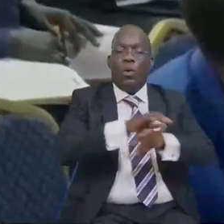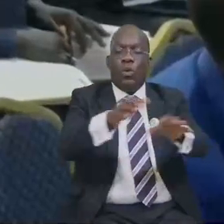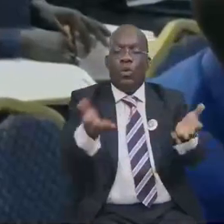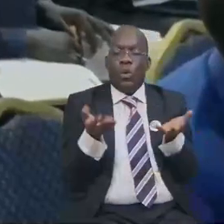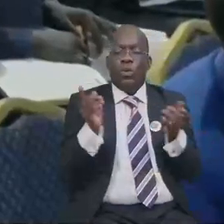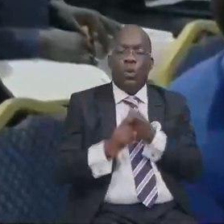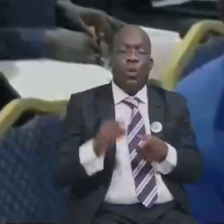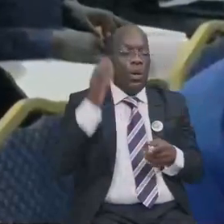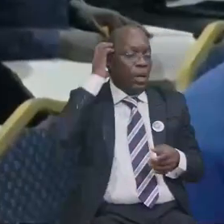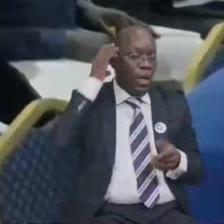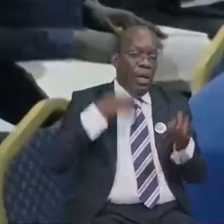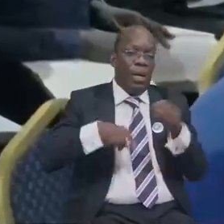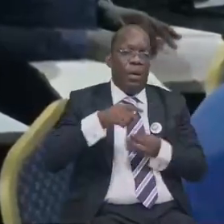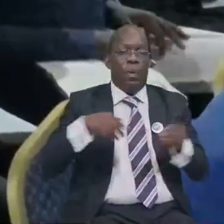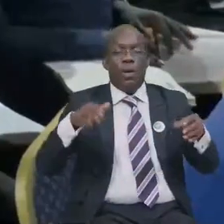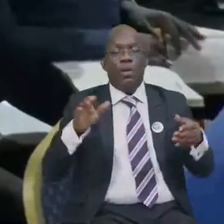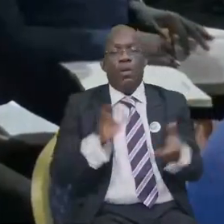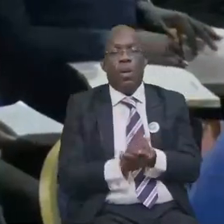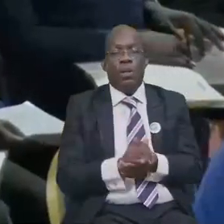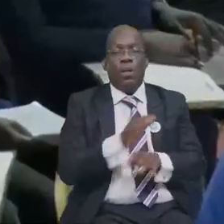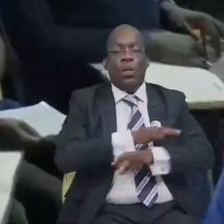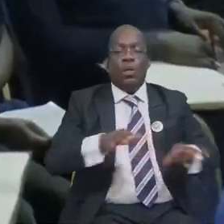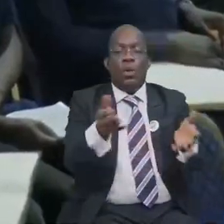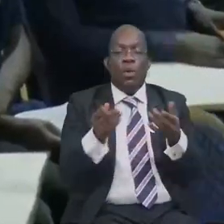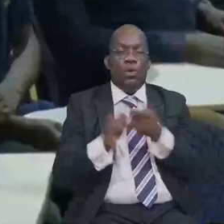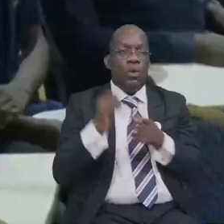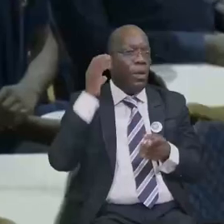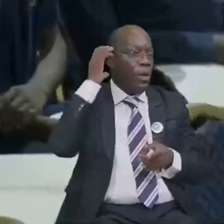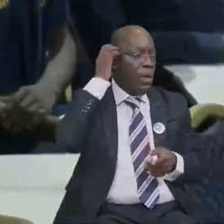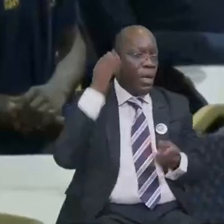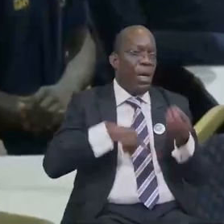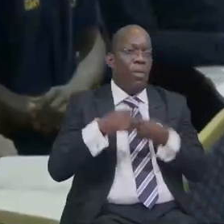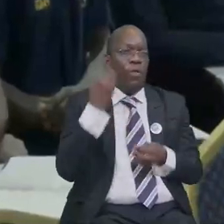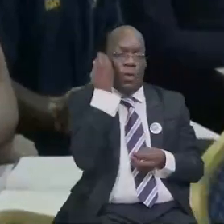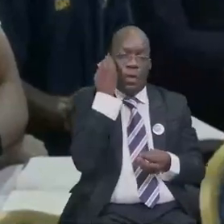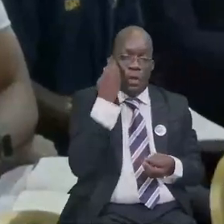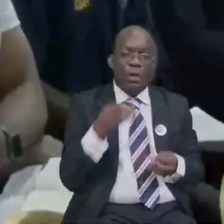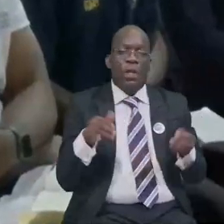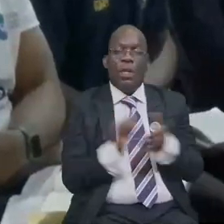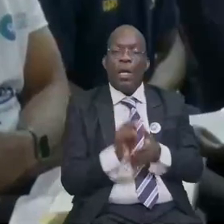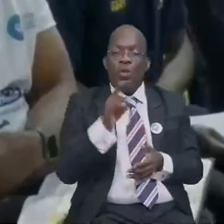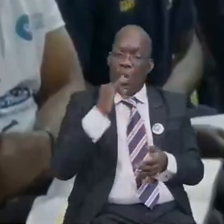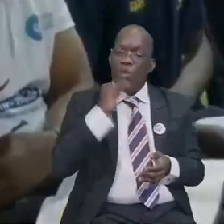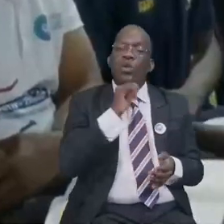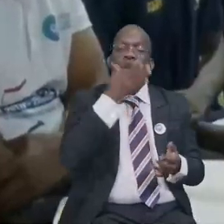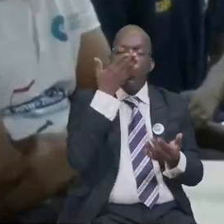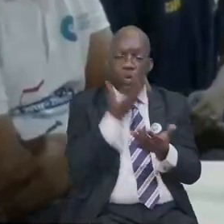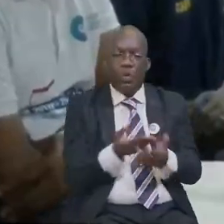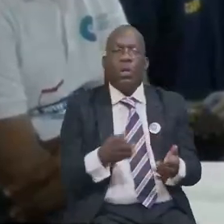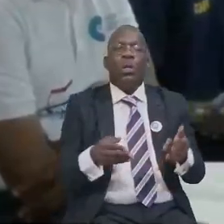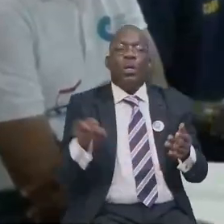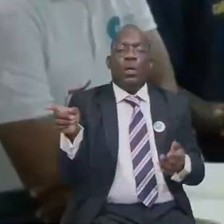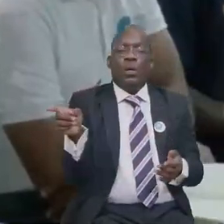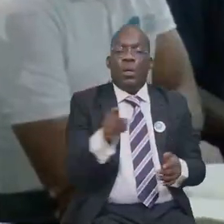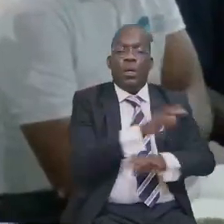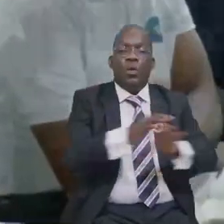parler de la fornication. Ah ah. Non, ça, on ne vend pas ça. Ça ne se vend pas. Ils